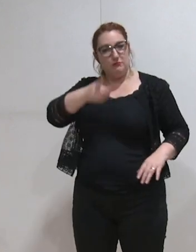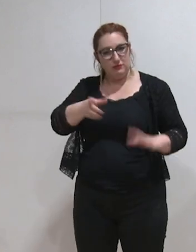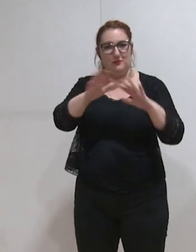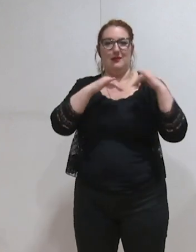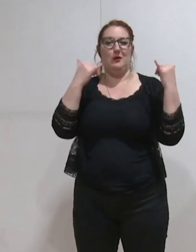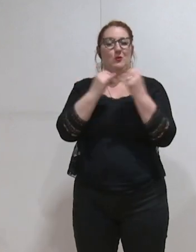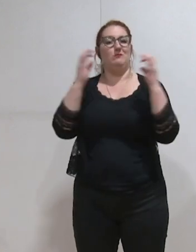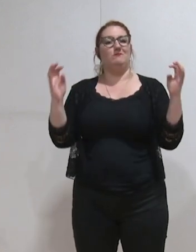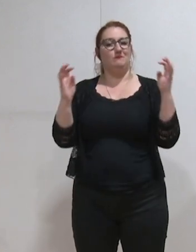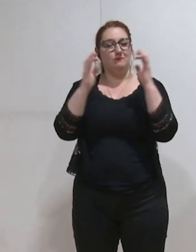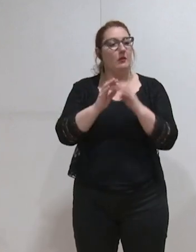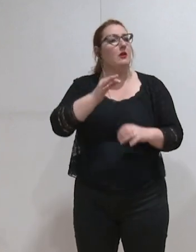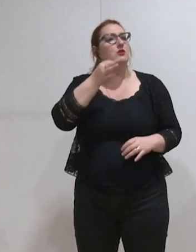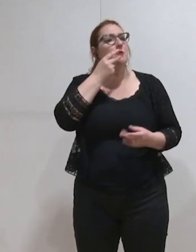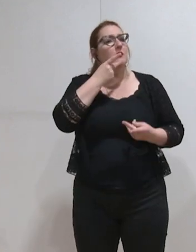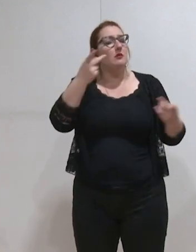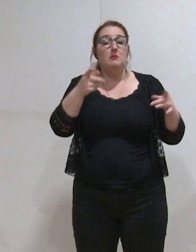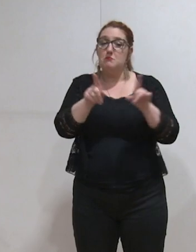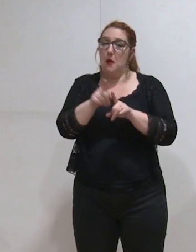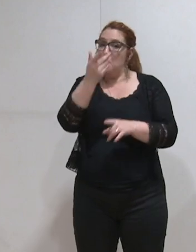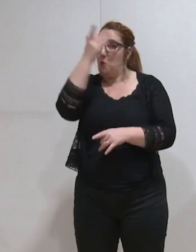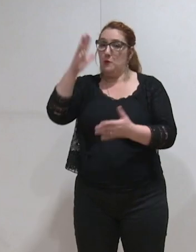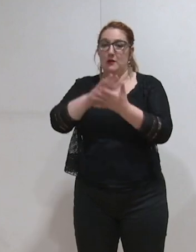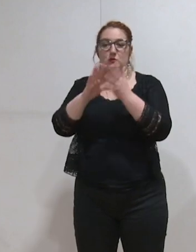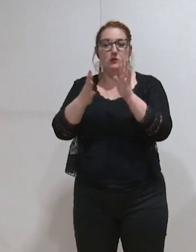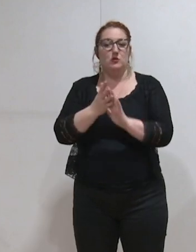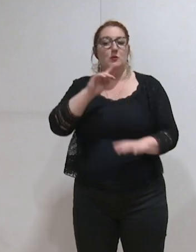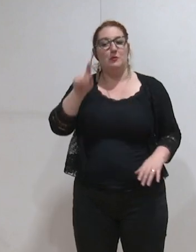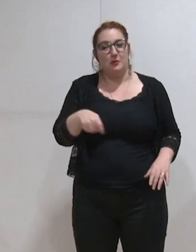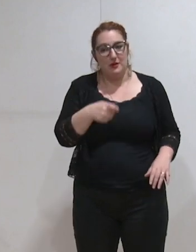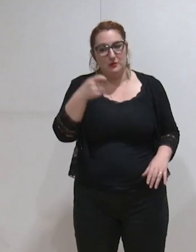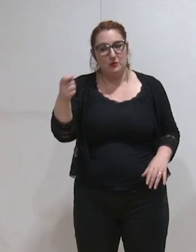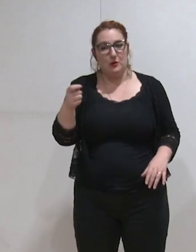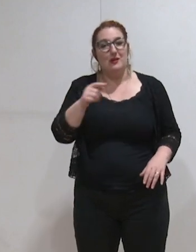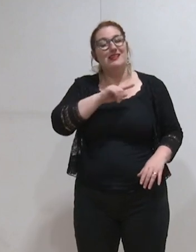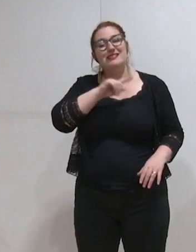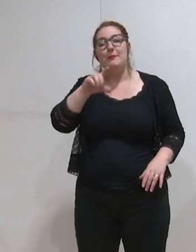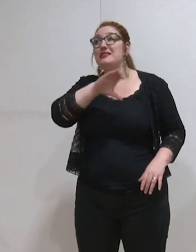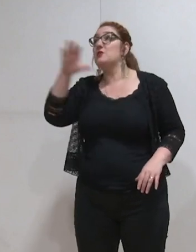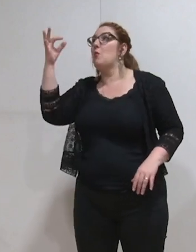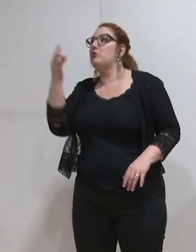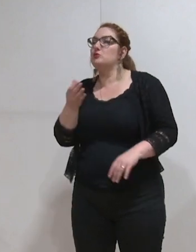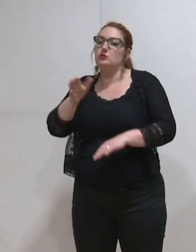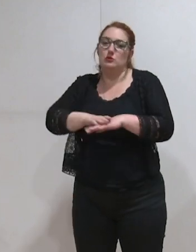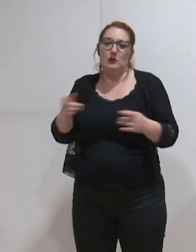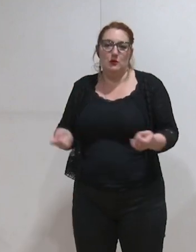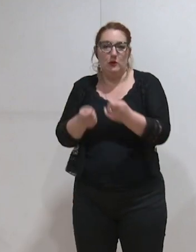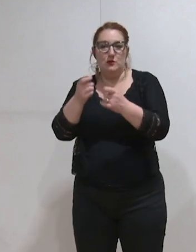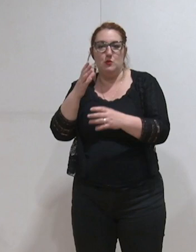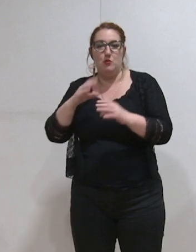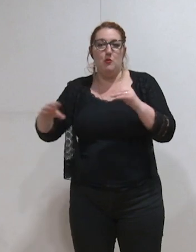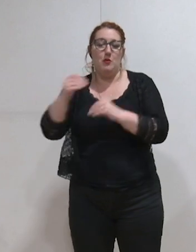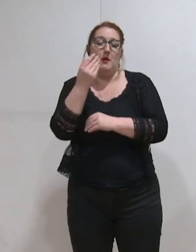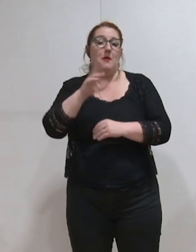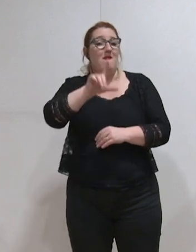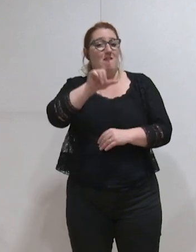comme les autres associations qui bien évidemment comme je l'ai dit ne recoupent pas l'ensemble de l'éducation populaire mais il y a ces 20 avec lesquels on est en